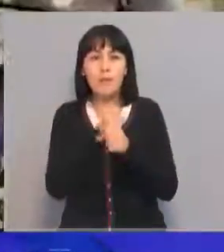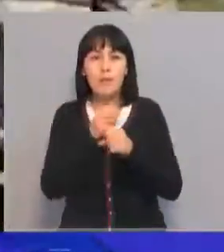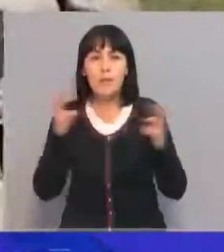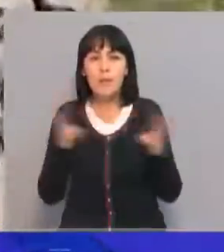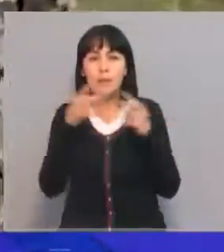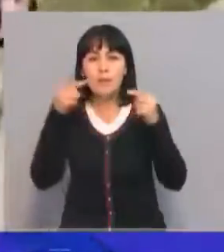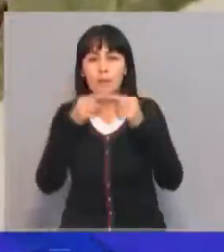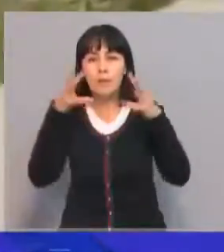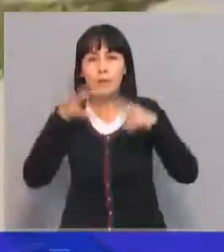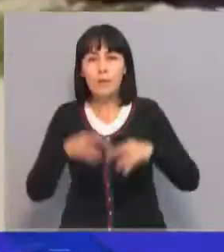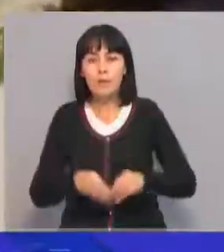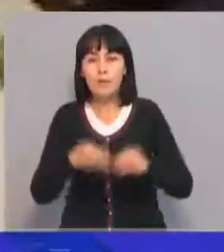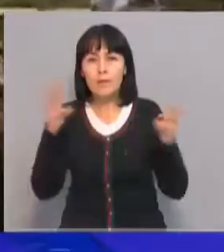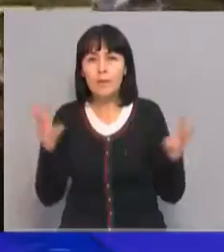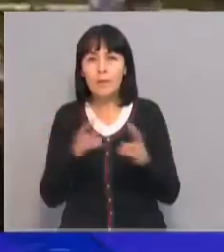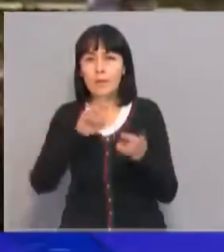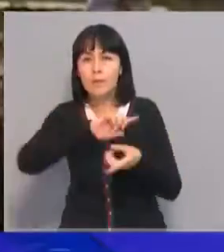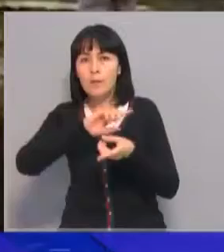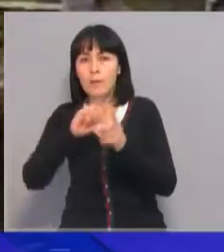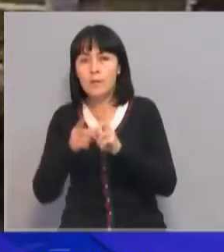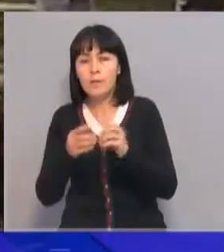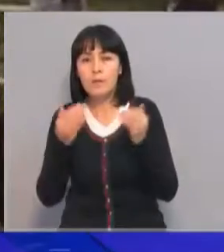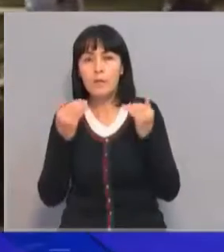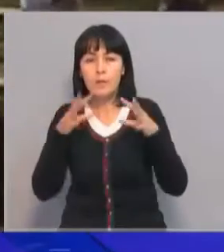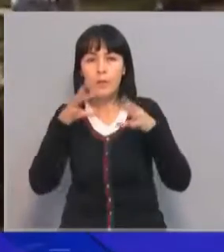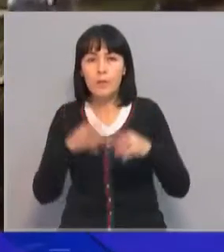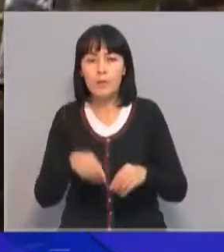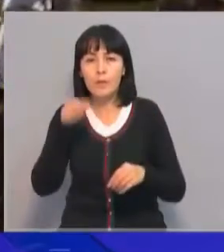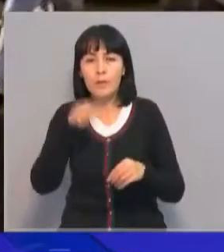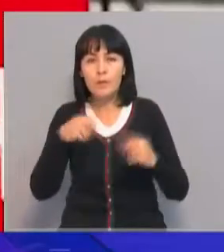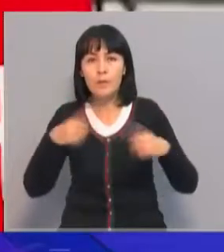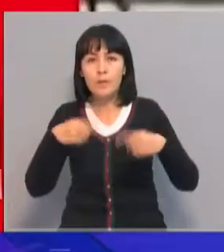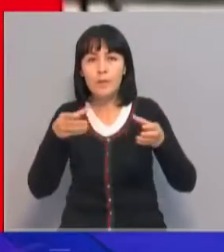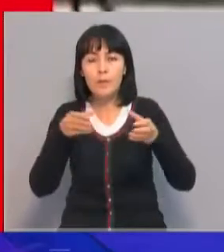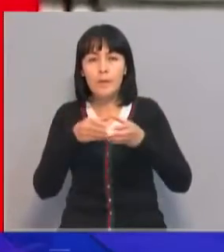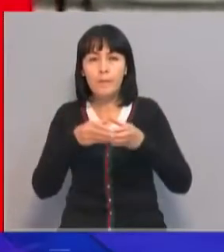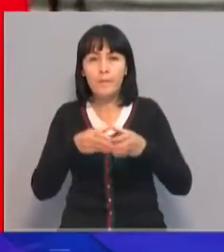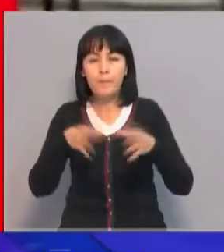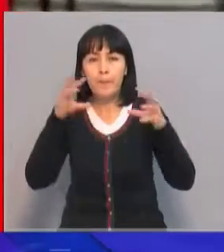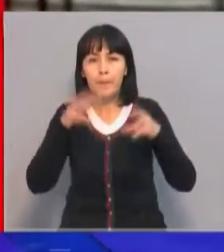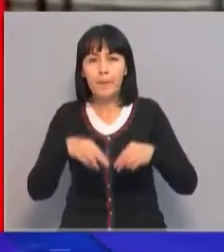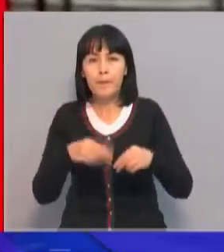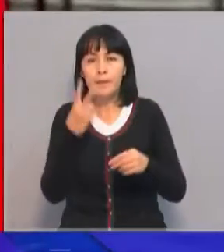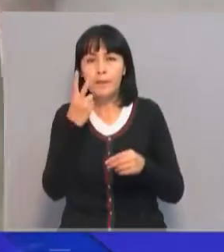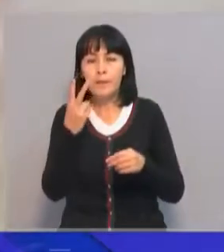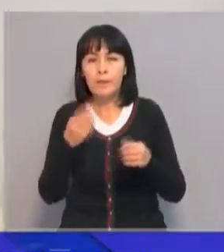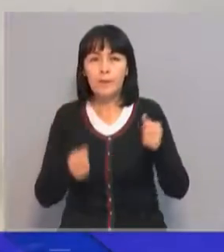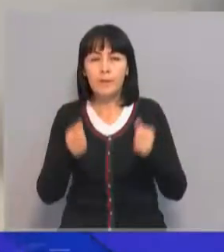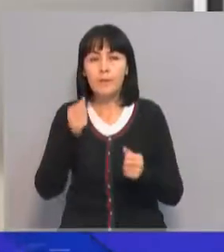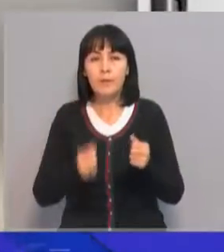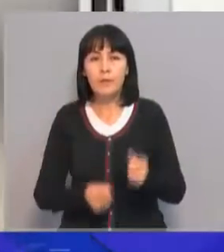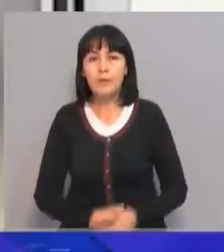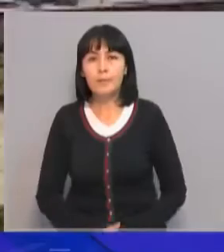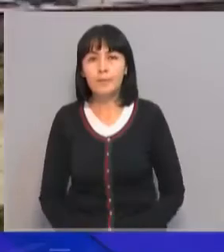был вовремя потушен. Огонь не перешел на соседние резервуары. На месте создан оперативный штаб пожаротушения и два боевых участка.